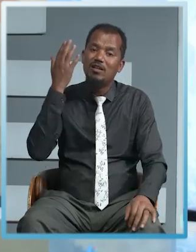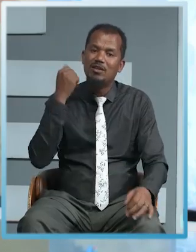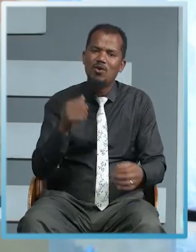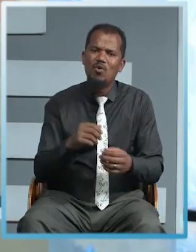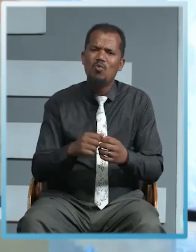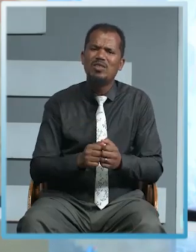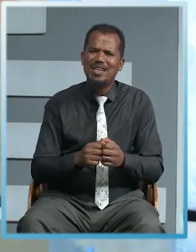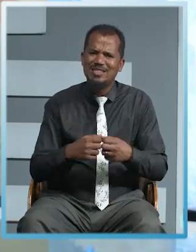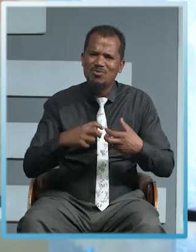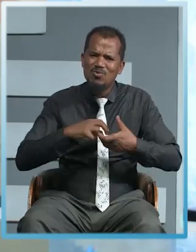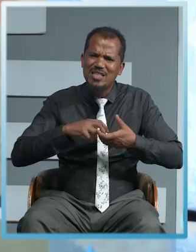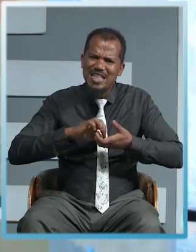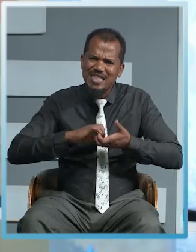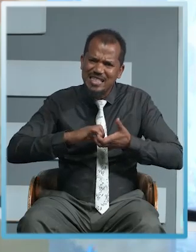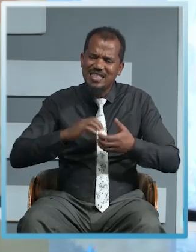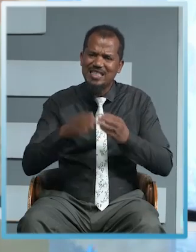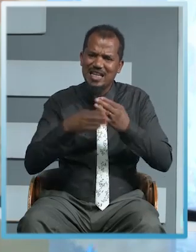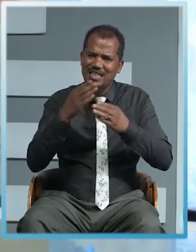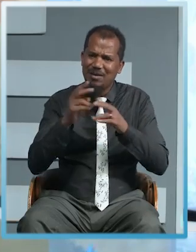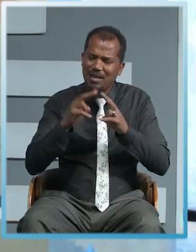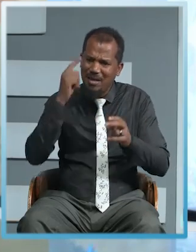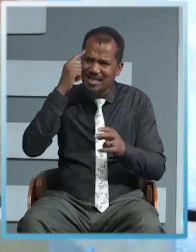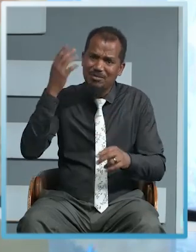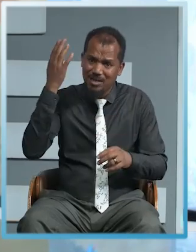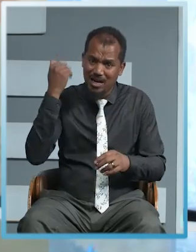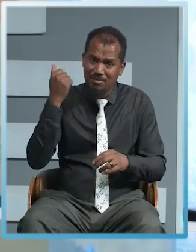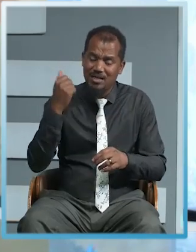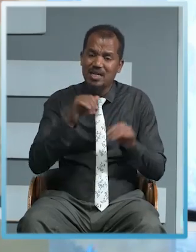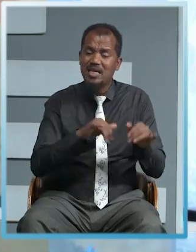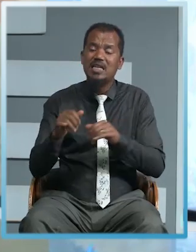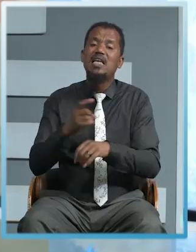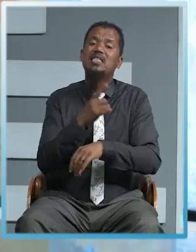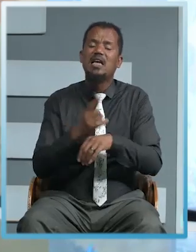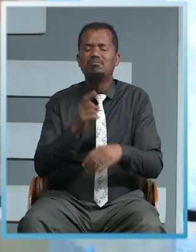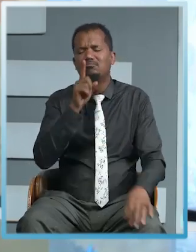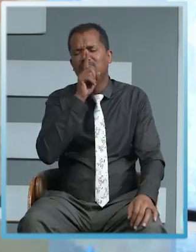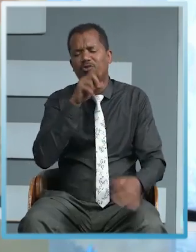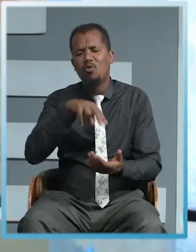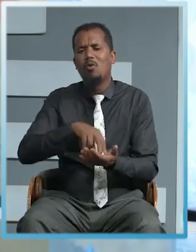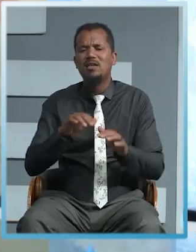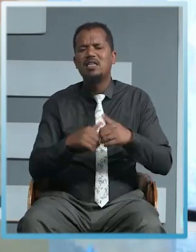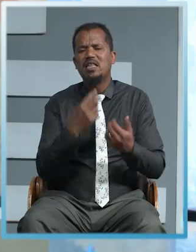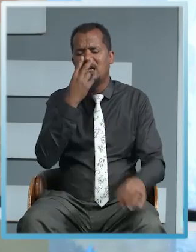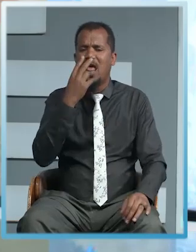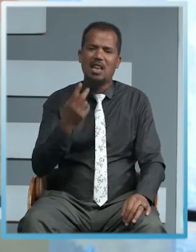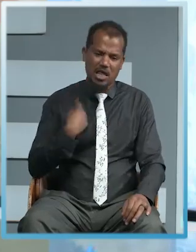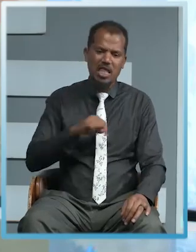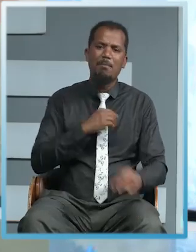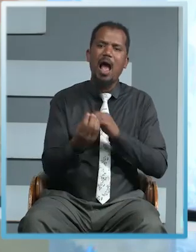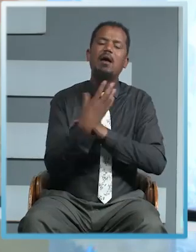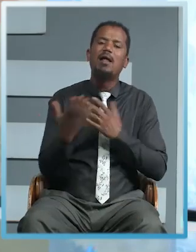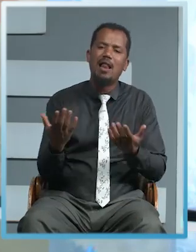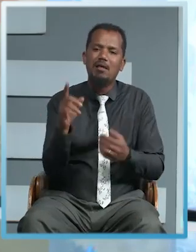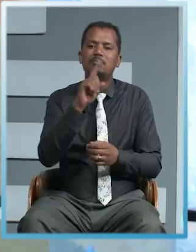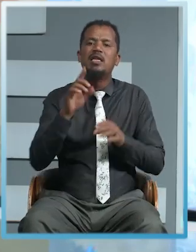የነበረችበት የውጥረት ደረጃ በጣም ያሳስብ ስለነበረ እንደዚህ ጋር ዝም ብለን ቆመን እንዴት እናያለን እኛንም